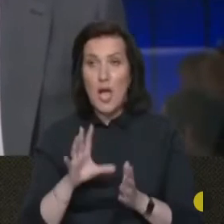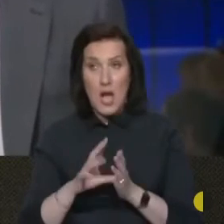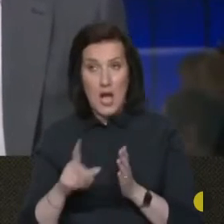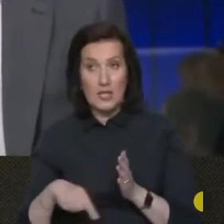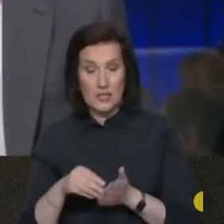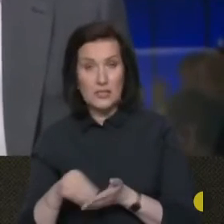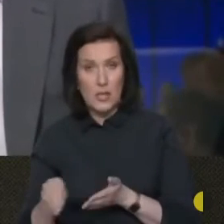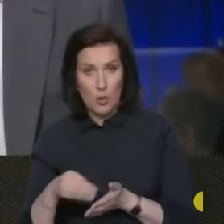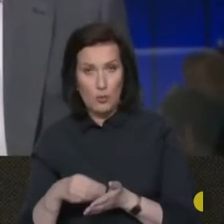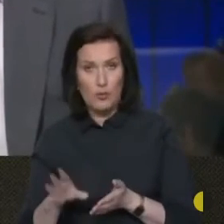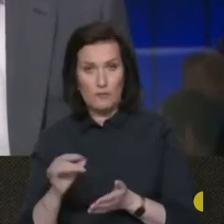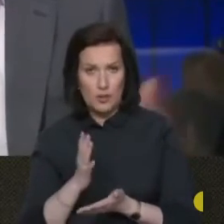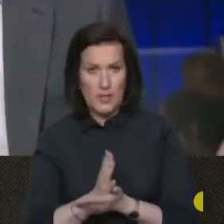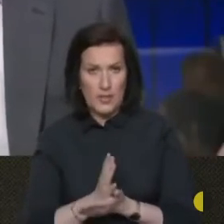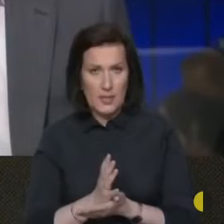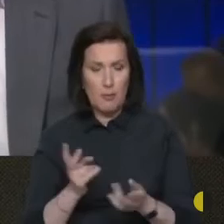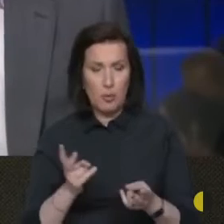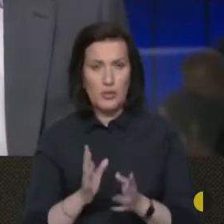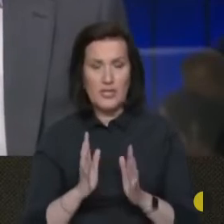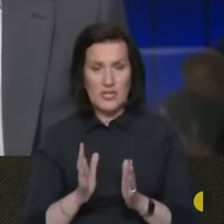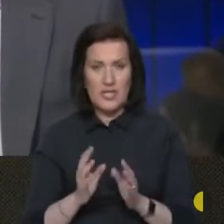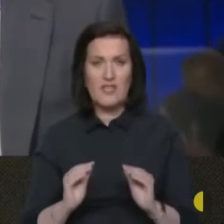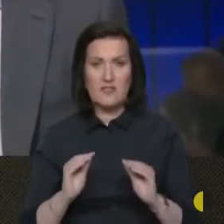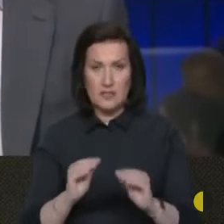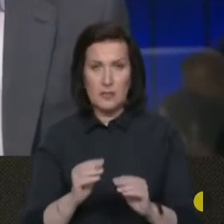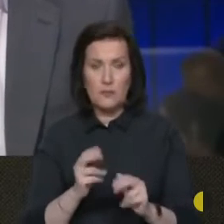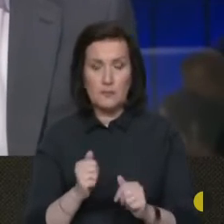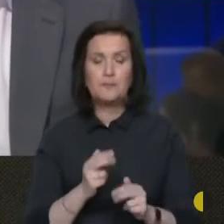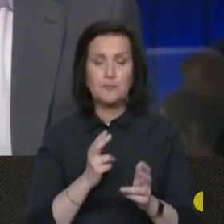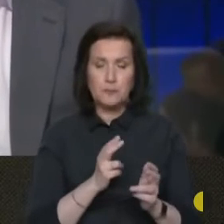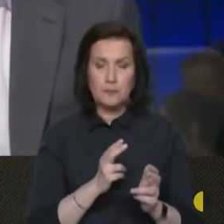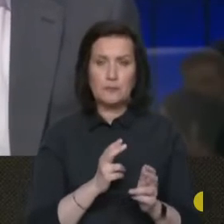вже закуплені, вони вже є, їх потрібно тільки встановити, так?